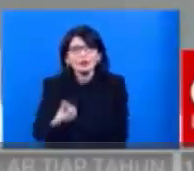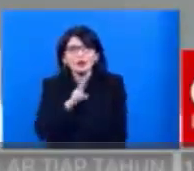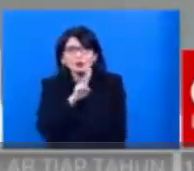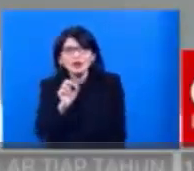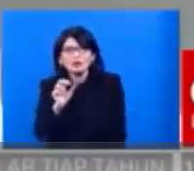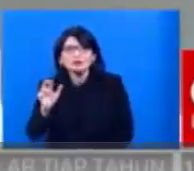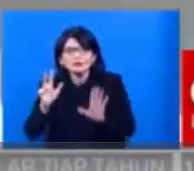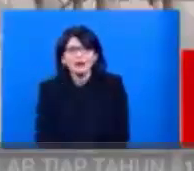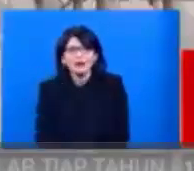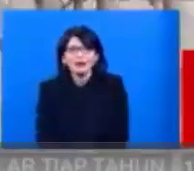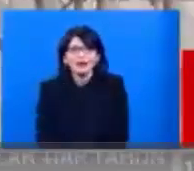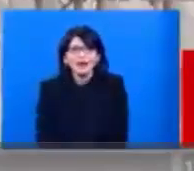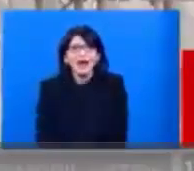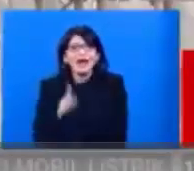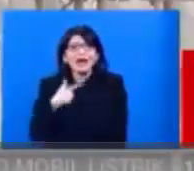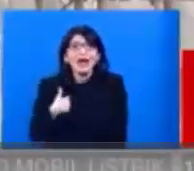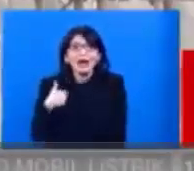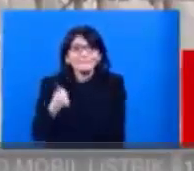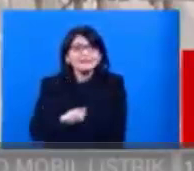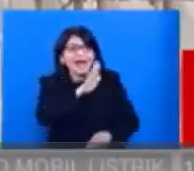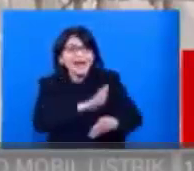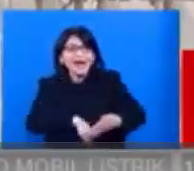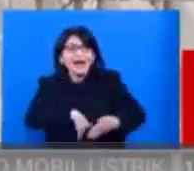itu. Ini untuk meningkatkan